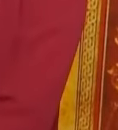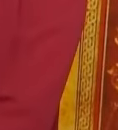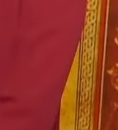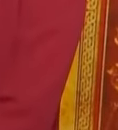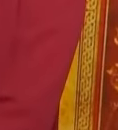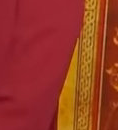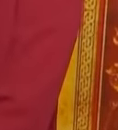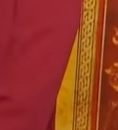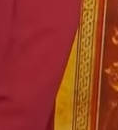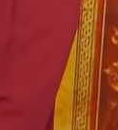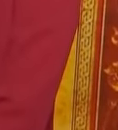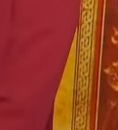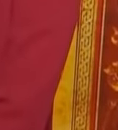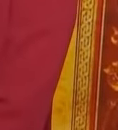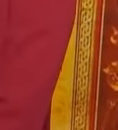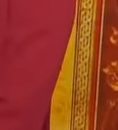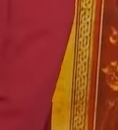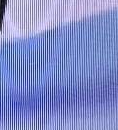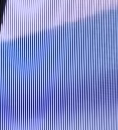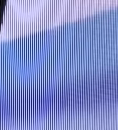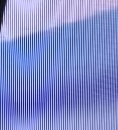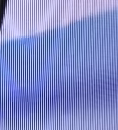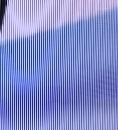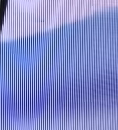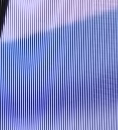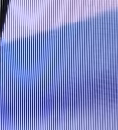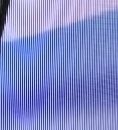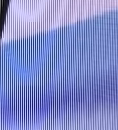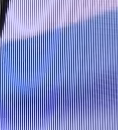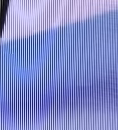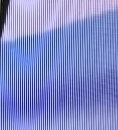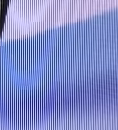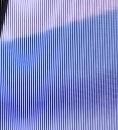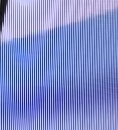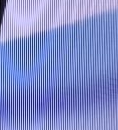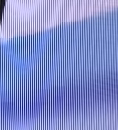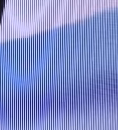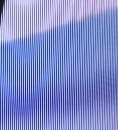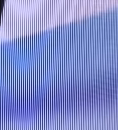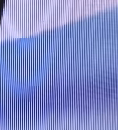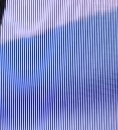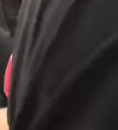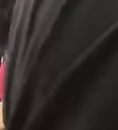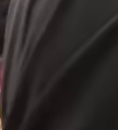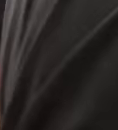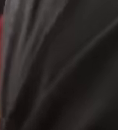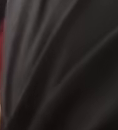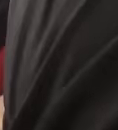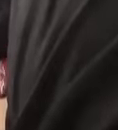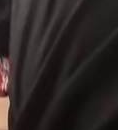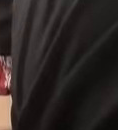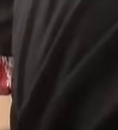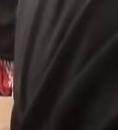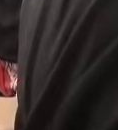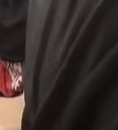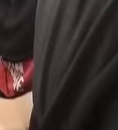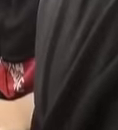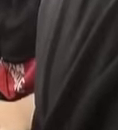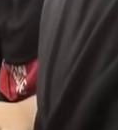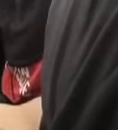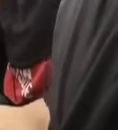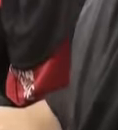tahun kelahiran RTM ke-73. Semoga RTM akan terus maju. Selamat ulang tahun. Selamat hari jadi